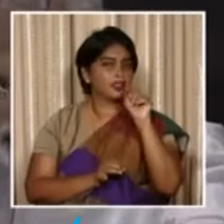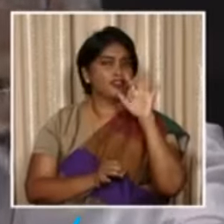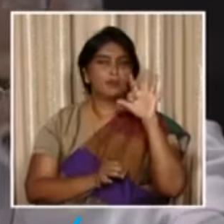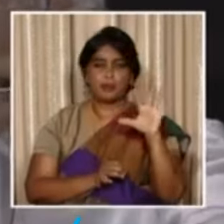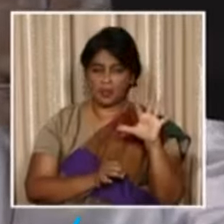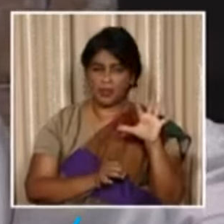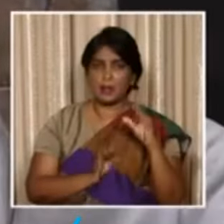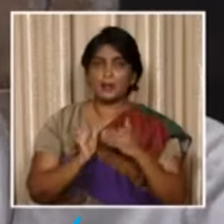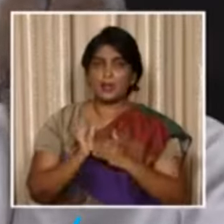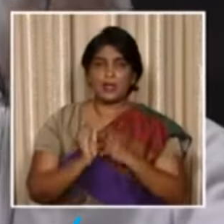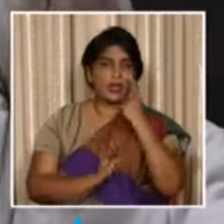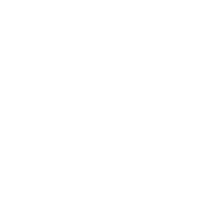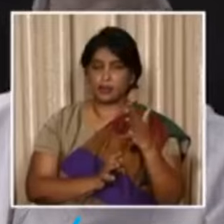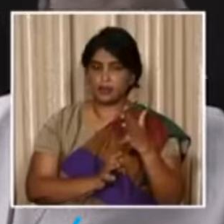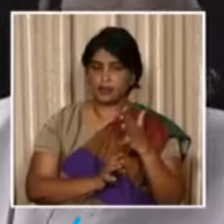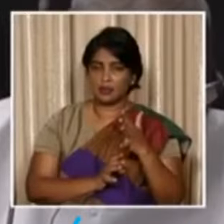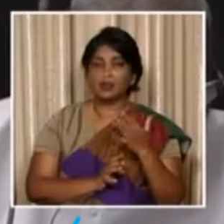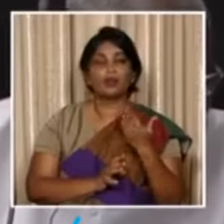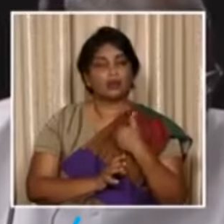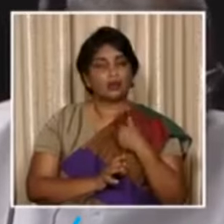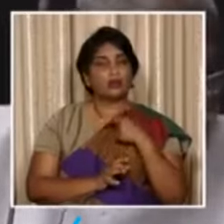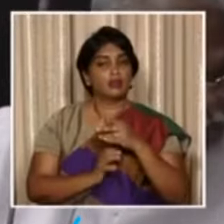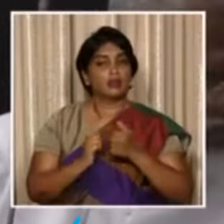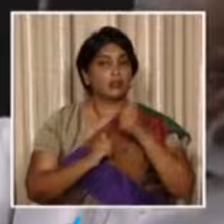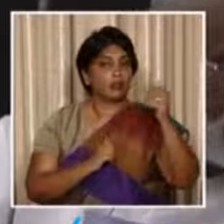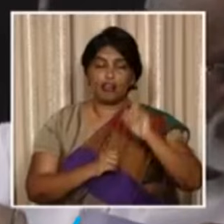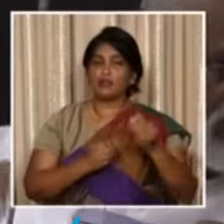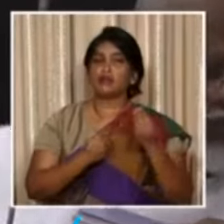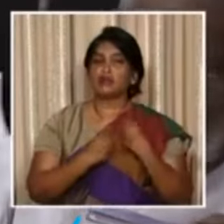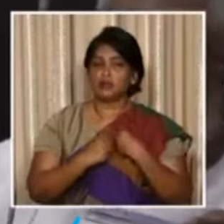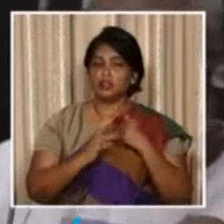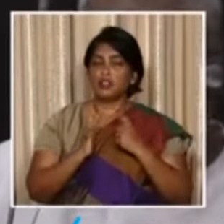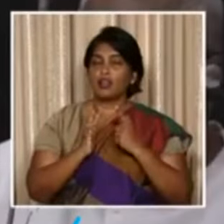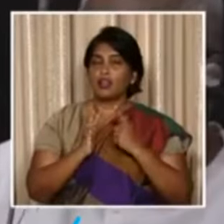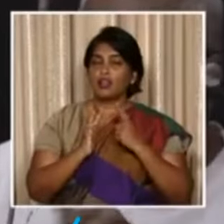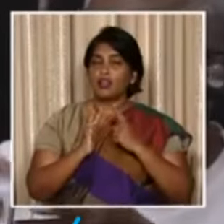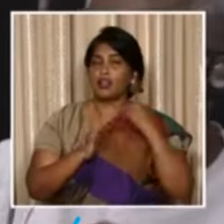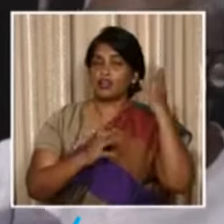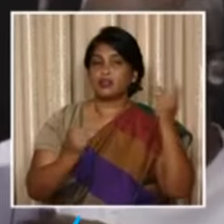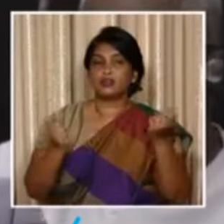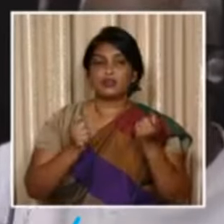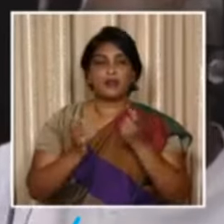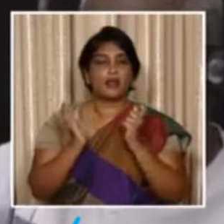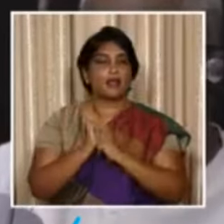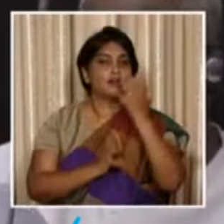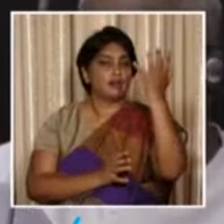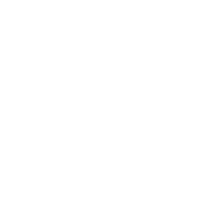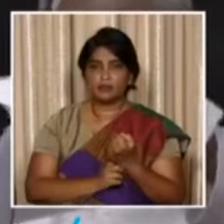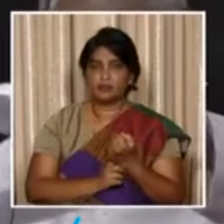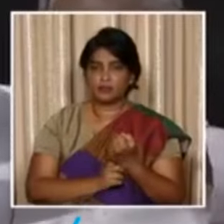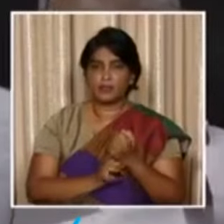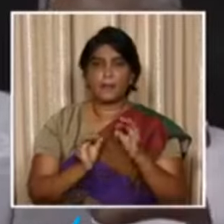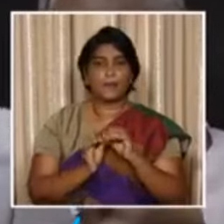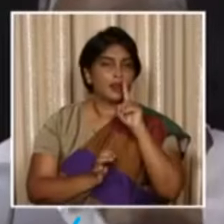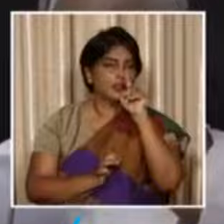1.5 මිලියන 1500ක්. අපිට එතකොට යන්න අවසර දෙනවා ජාත්‍යන්තර වෙළඳ පොල්ට සවරින් බොන්ඩ් එකක් ඉෂු කරන්න.